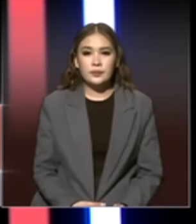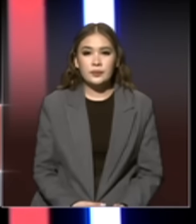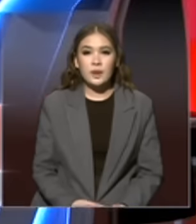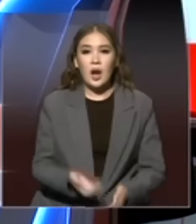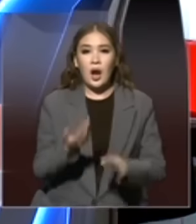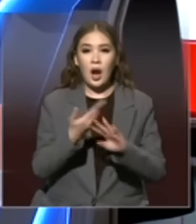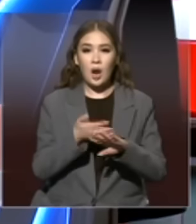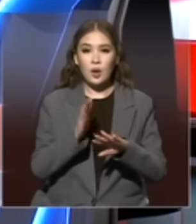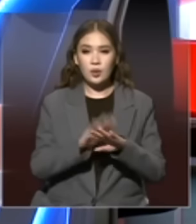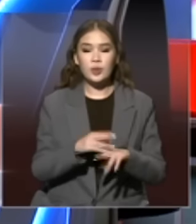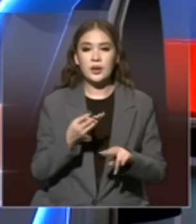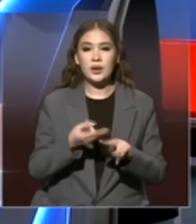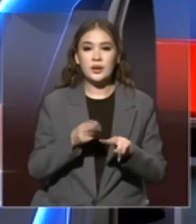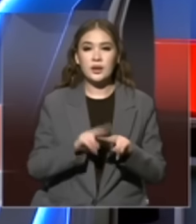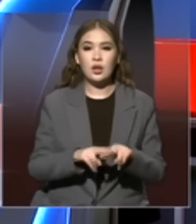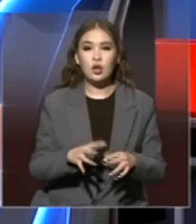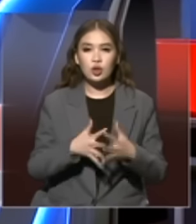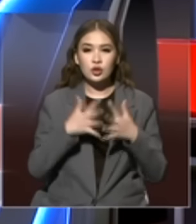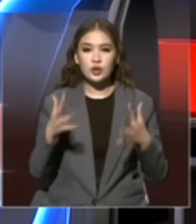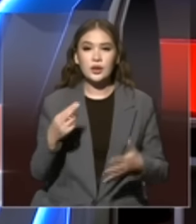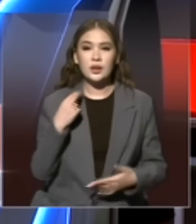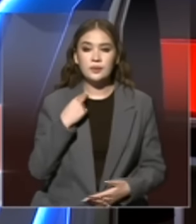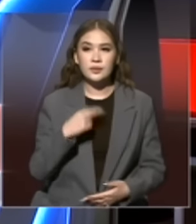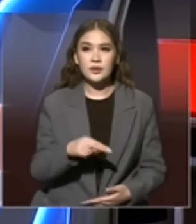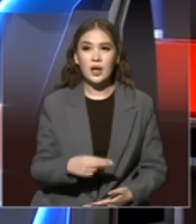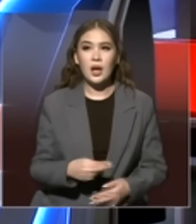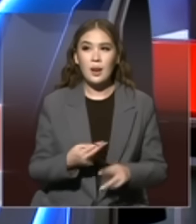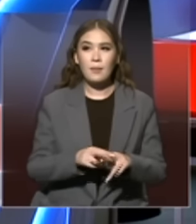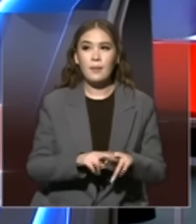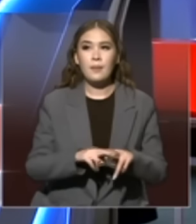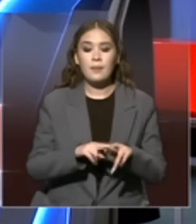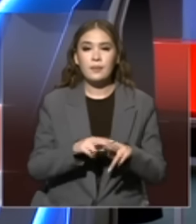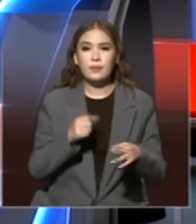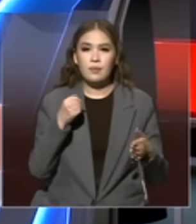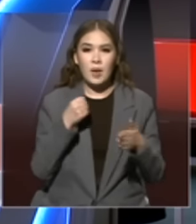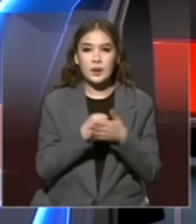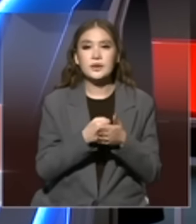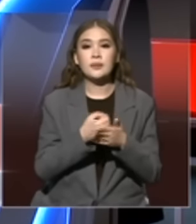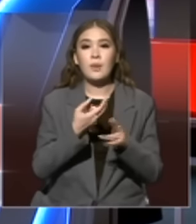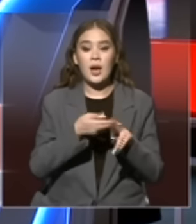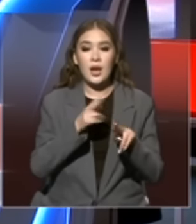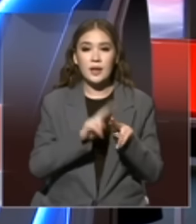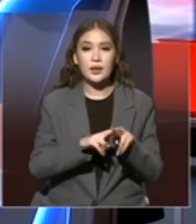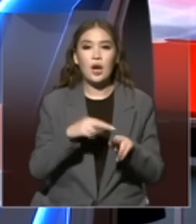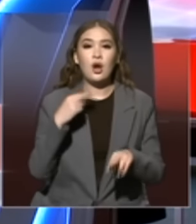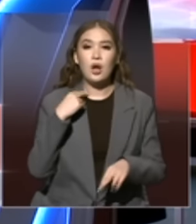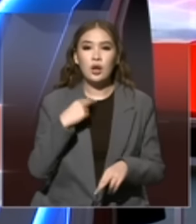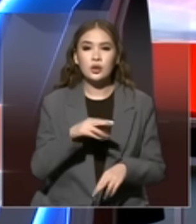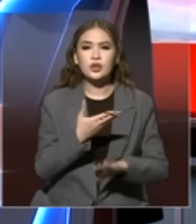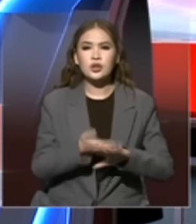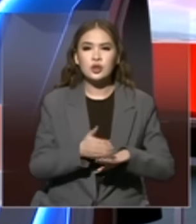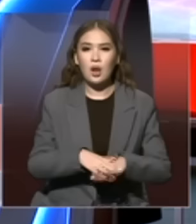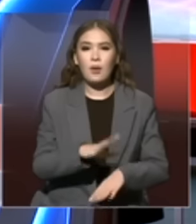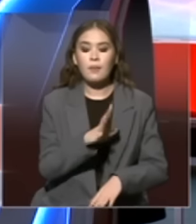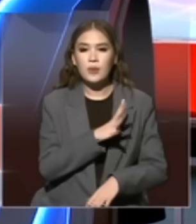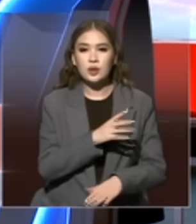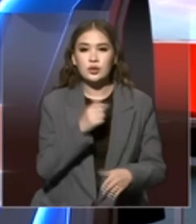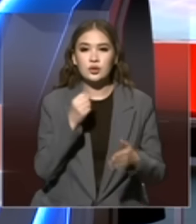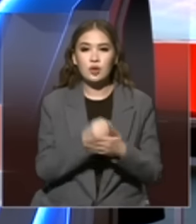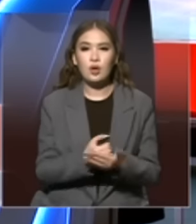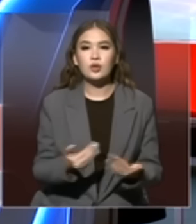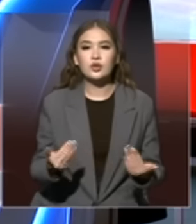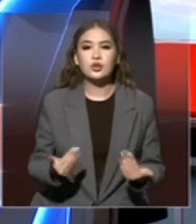Ауыр деген жаңағы ол үлкен қылмыскерлер, максималды қауіпсіздік деген ол ауыр қылмыс жасаған, өмір бақи